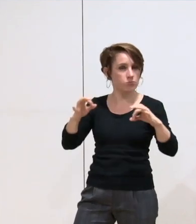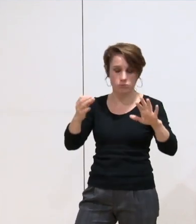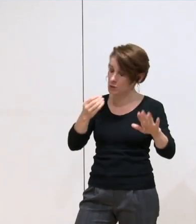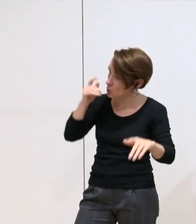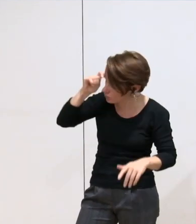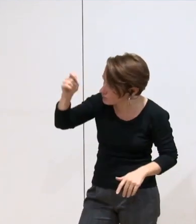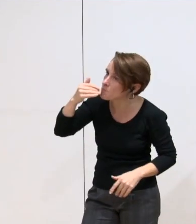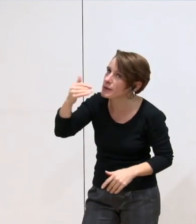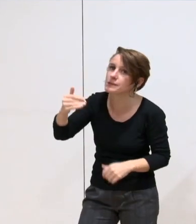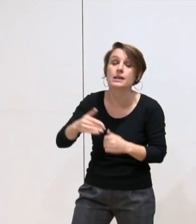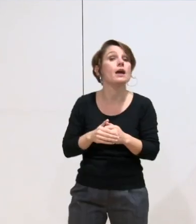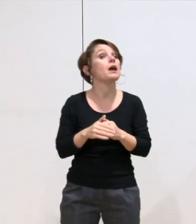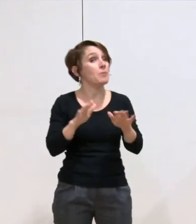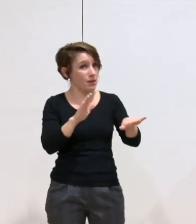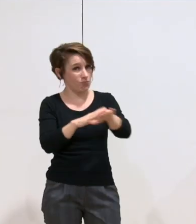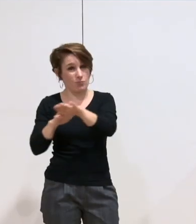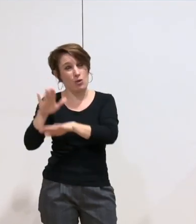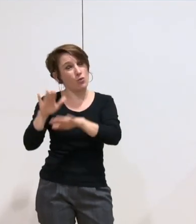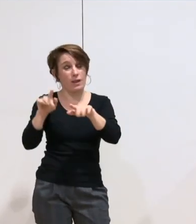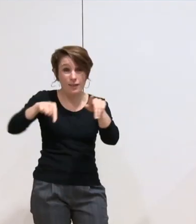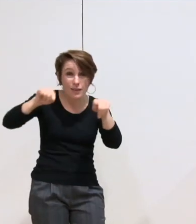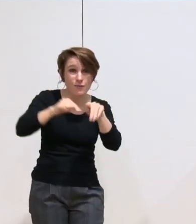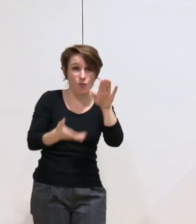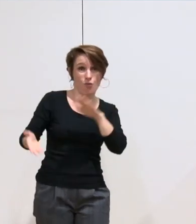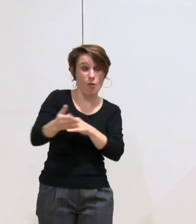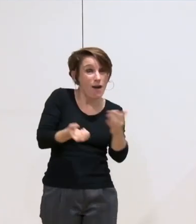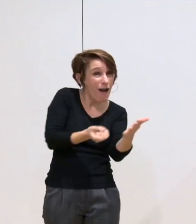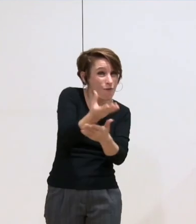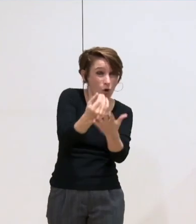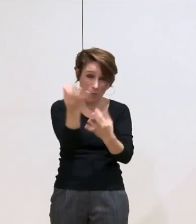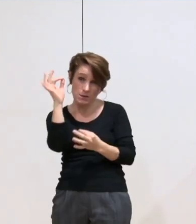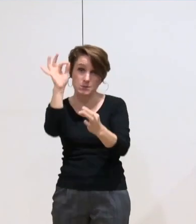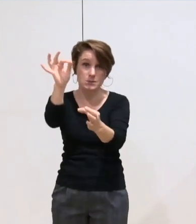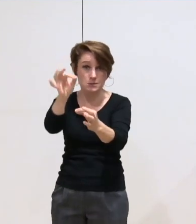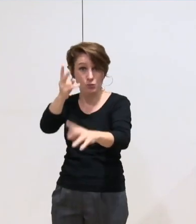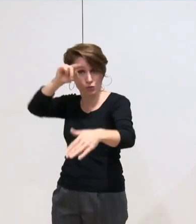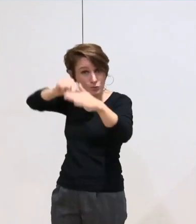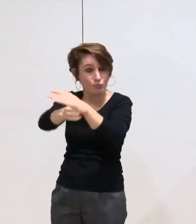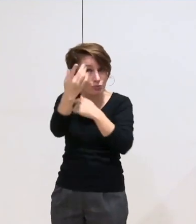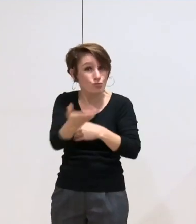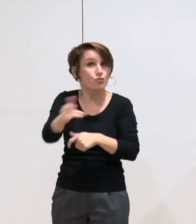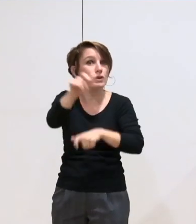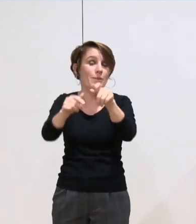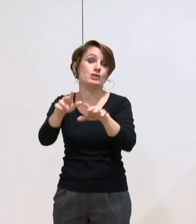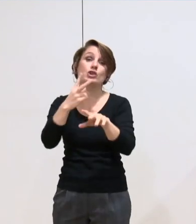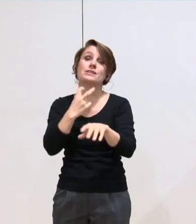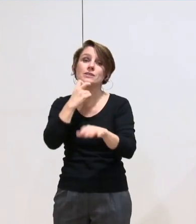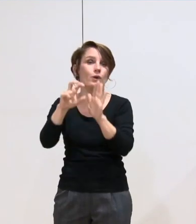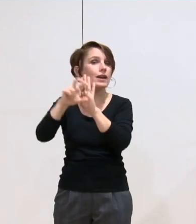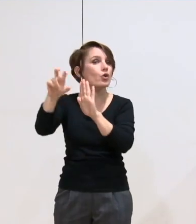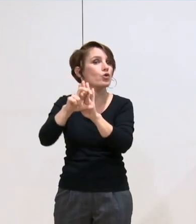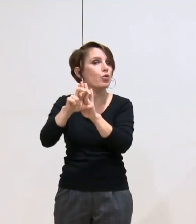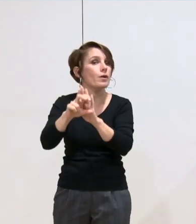la transparence en direction des Grenoblois sur le coût réel de leurs élus. Et puisque, monsieur le maire, je n'étais pas là au dernier